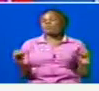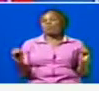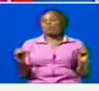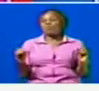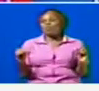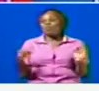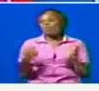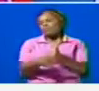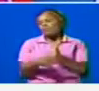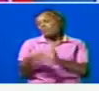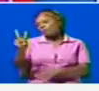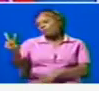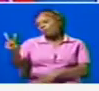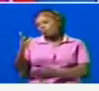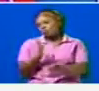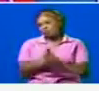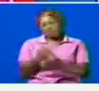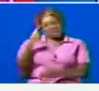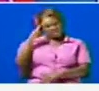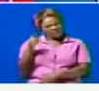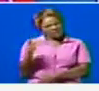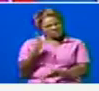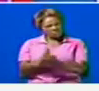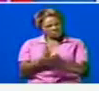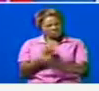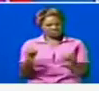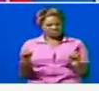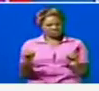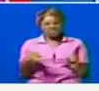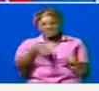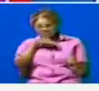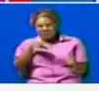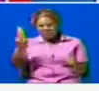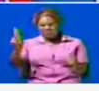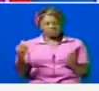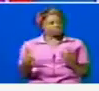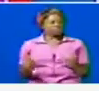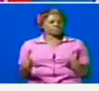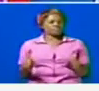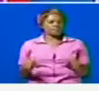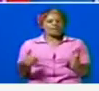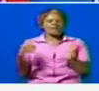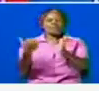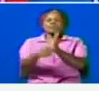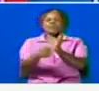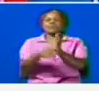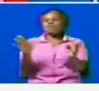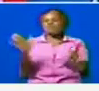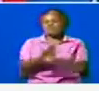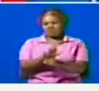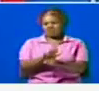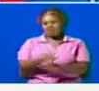kikabila. Matatizo yetu ni kwa sababu ya watu wawili. Mimi sidhani kama matatizo ni Raila, matatizo ni Uhuru. Matatizo kwa jumla